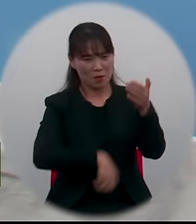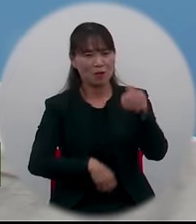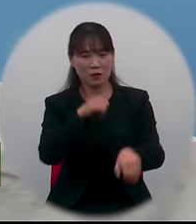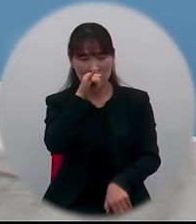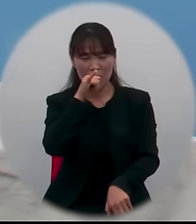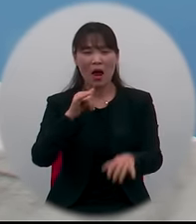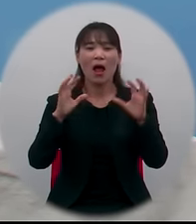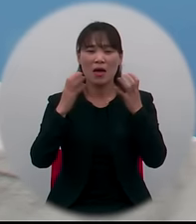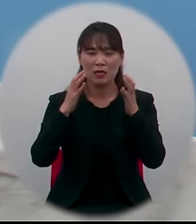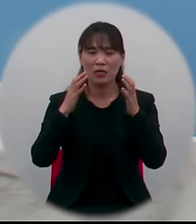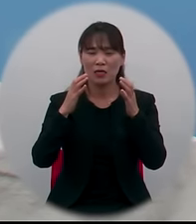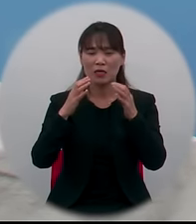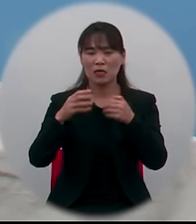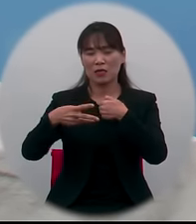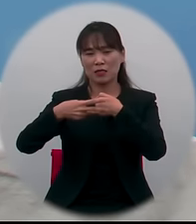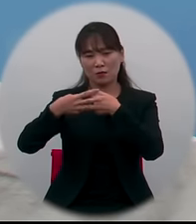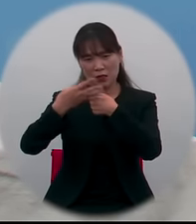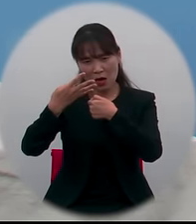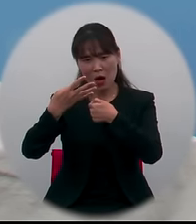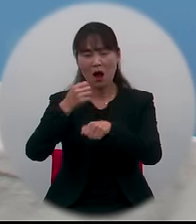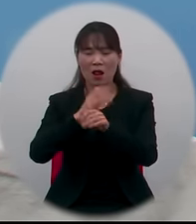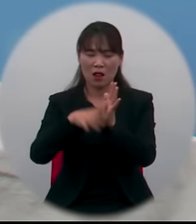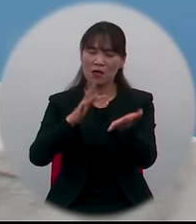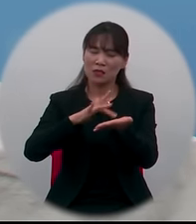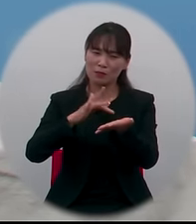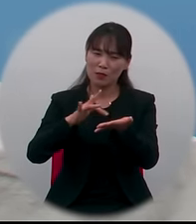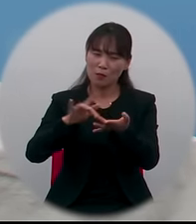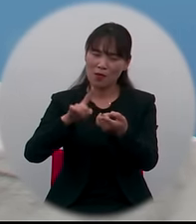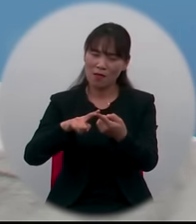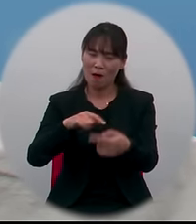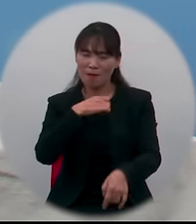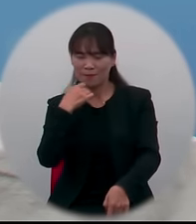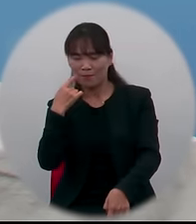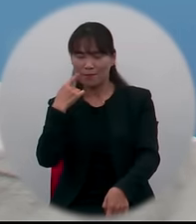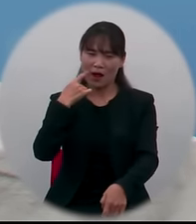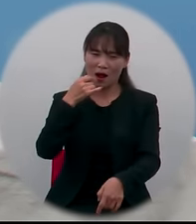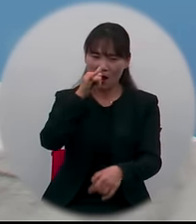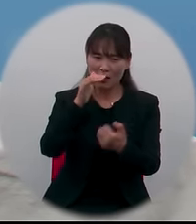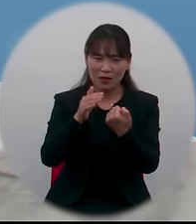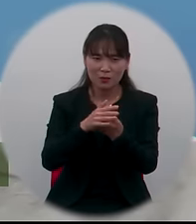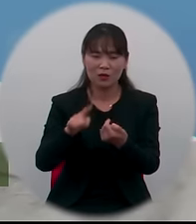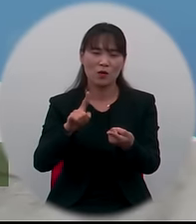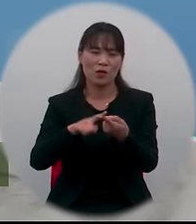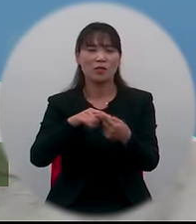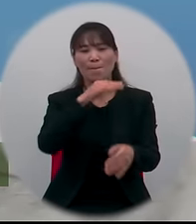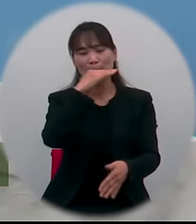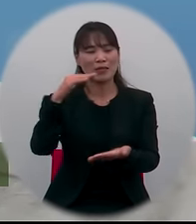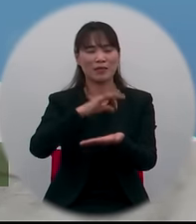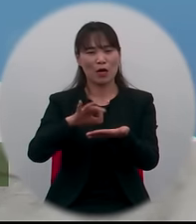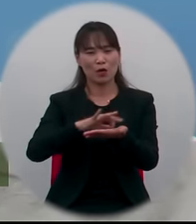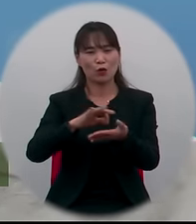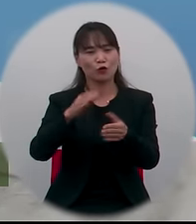있겠습니다 자 아이들이 초등학교 고학년이 되면서부터는 스마트폰에 대한 맛을 많이 알아 버리기 때문에 기양 알게 된